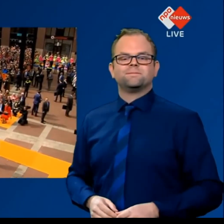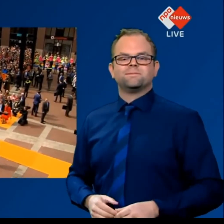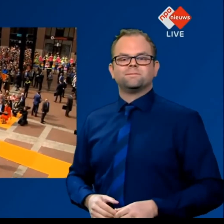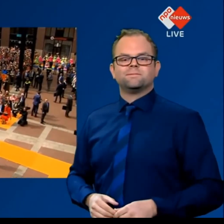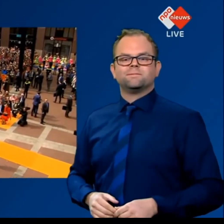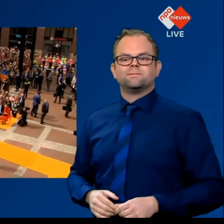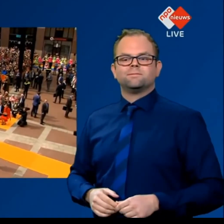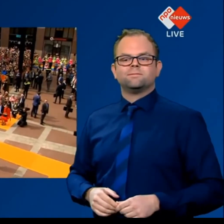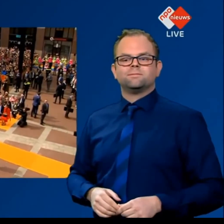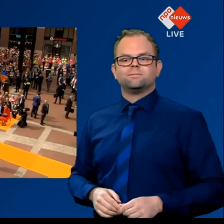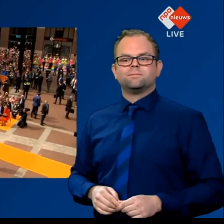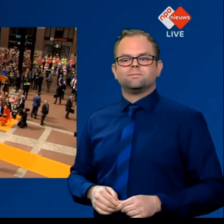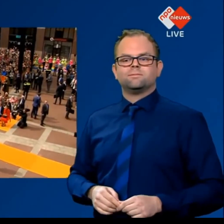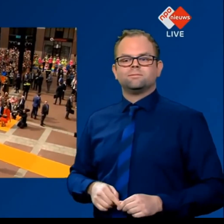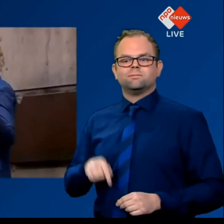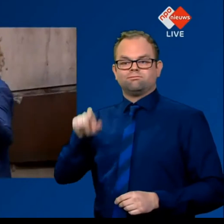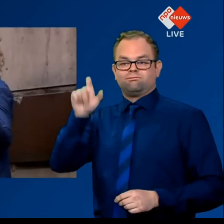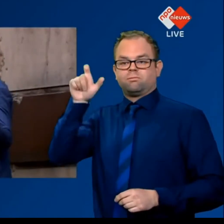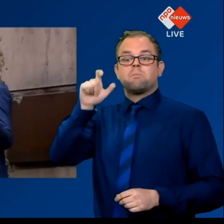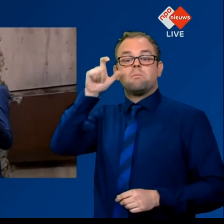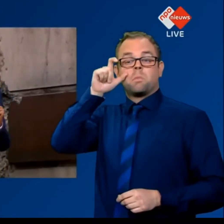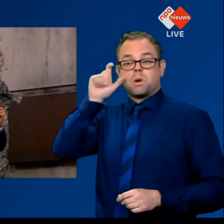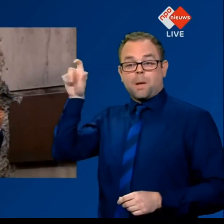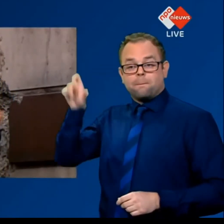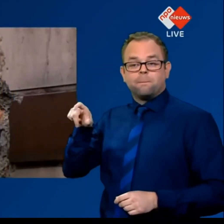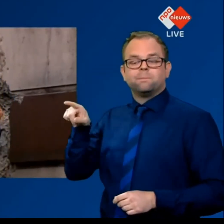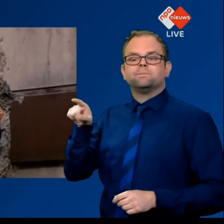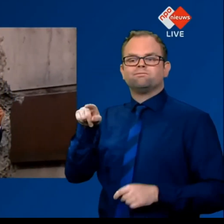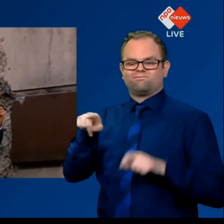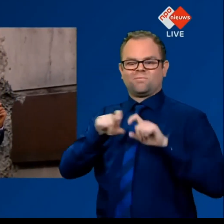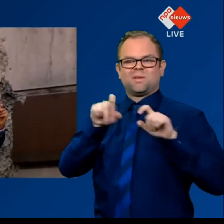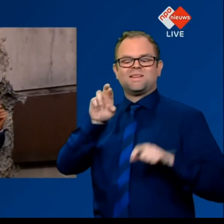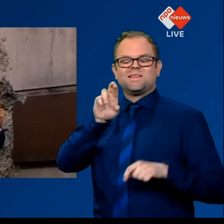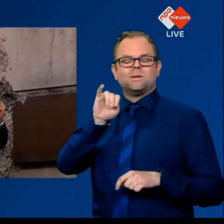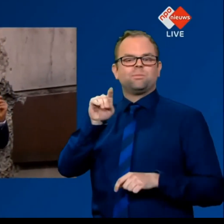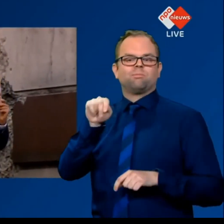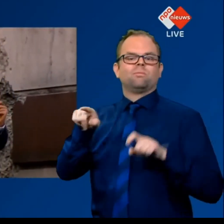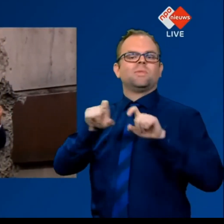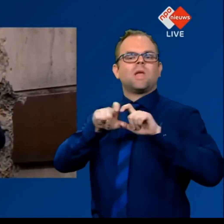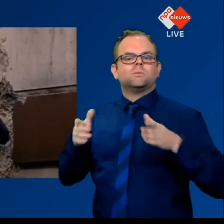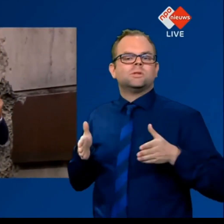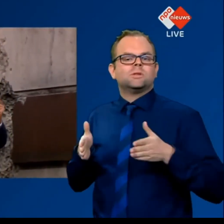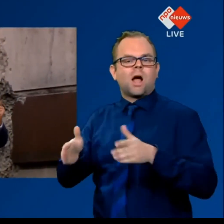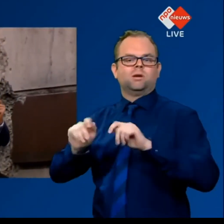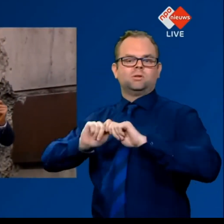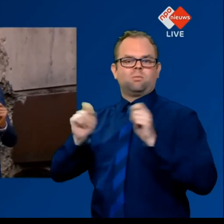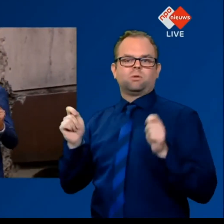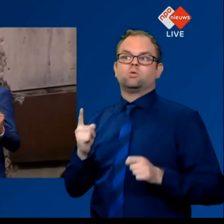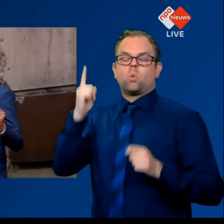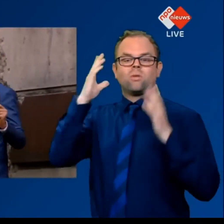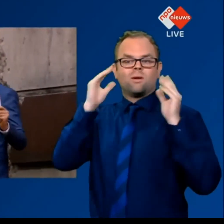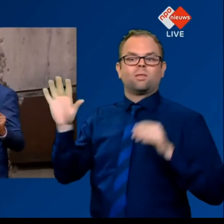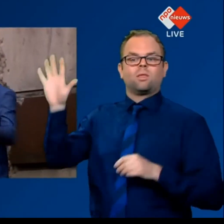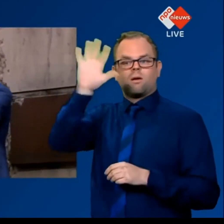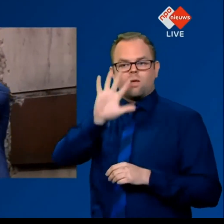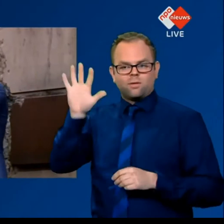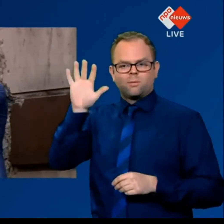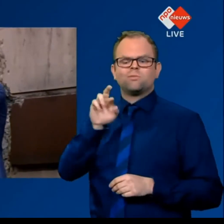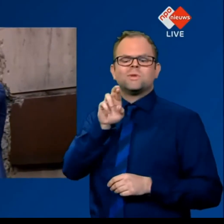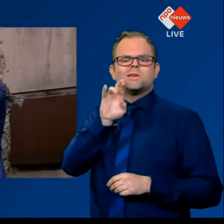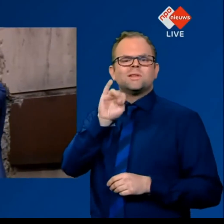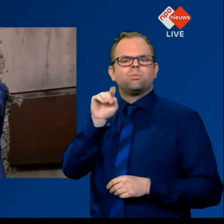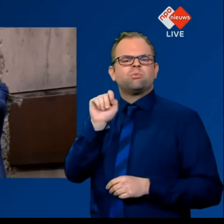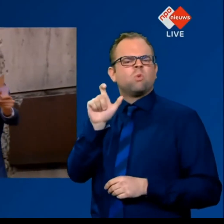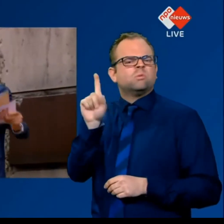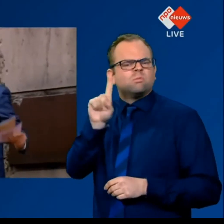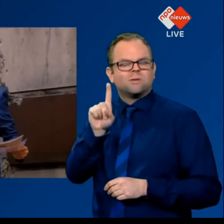Dit is De Riepe. De Riepe is het straatmagazine van Noord-Nederland. En Riepe is grunnigs voor stoep. Jullie